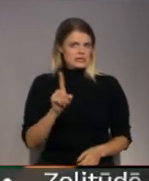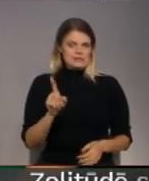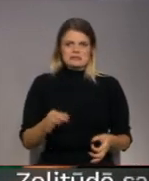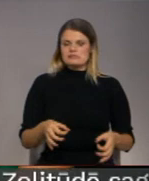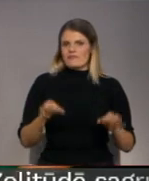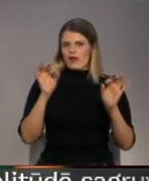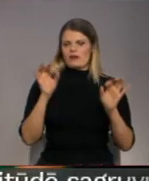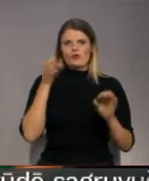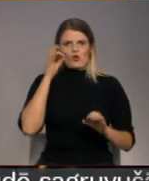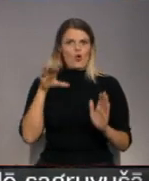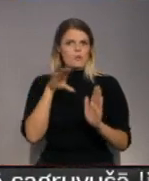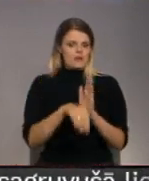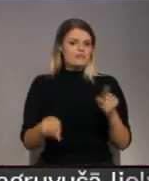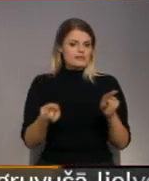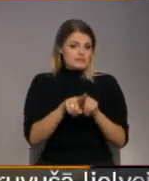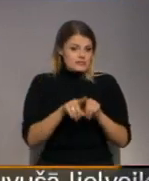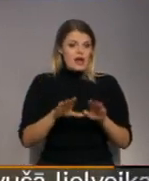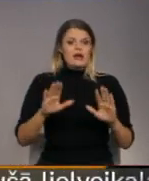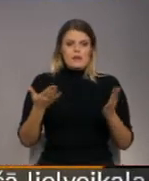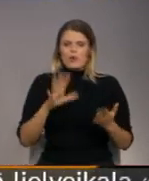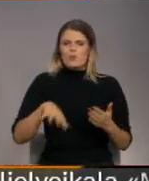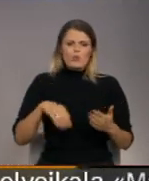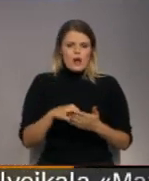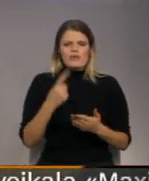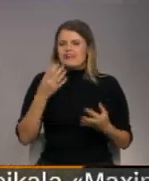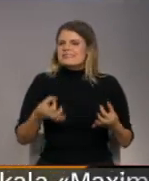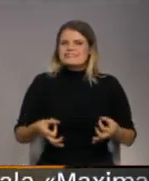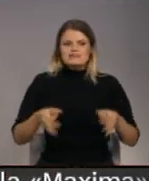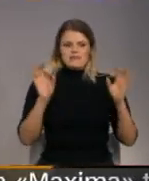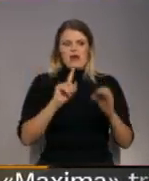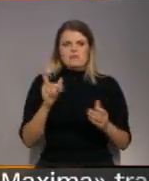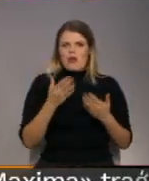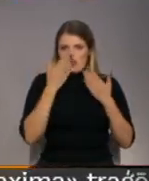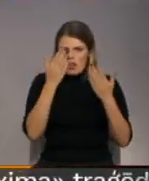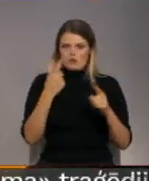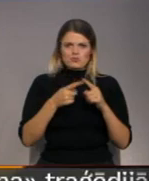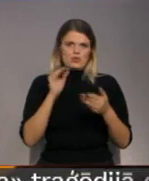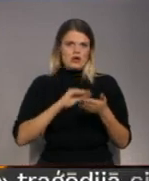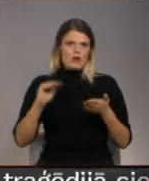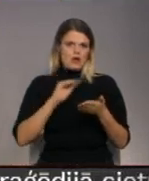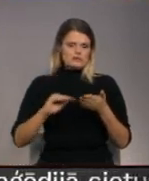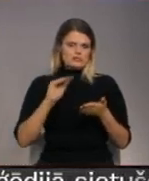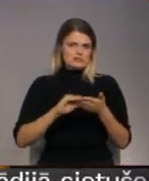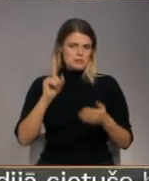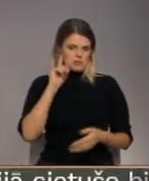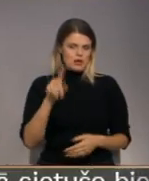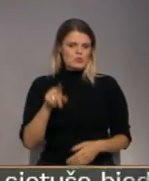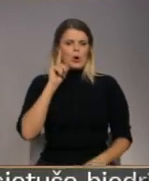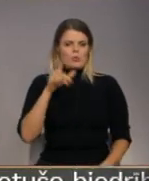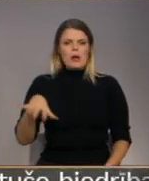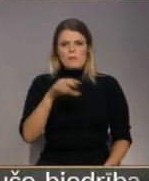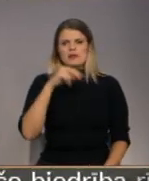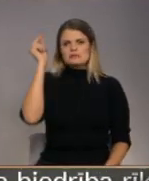no daudzajām kompetencēm. Tomēr vēl aizvien viena no svarīgākajām ir lasīt un rakstīt prasmi. Protams, mēs mācāmies